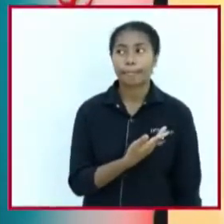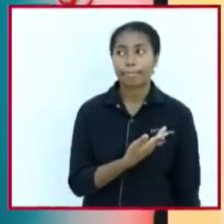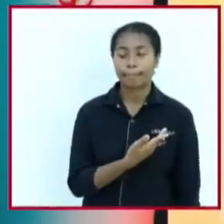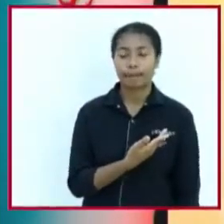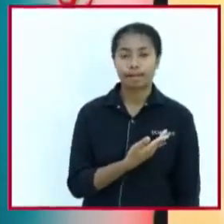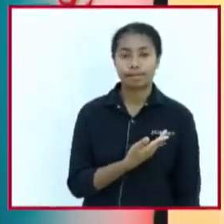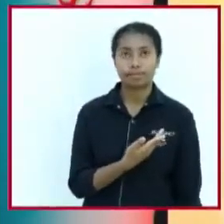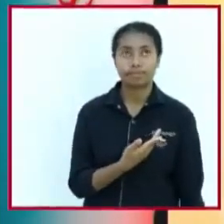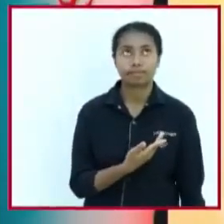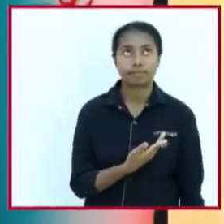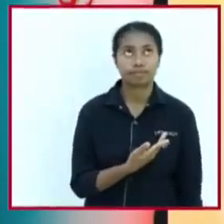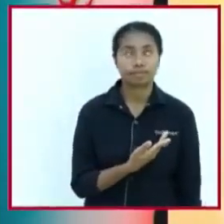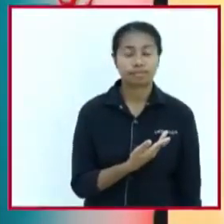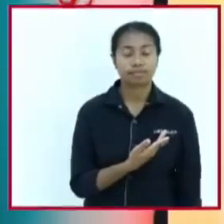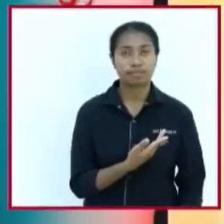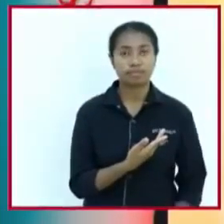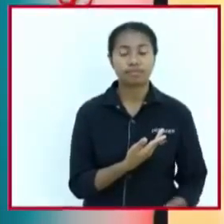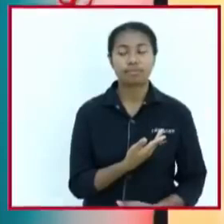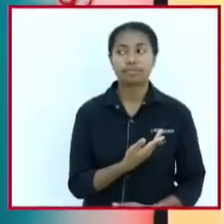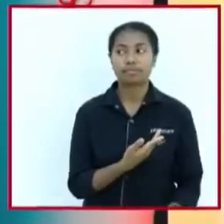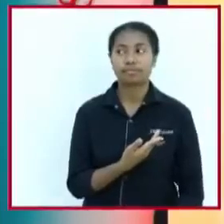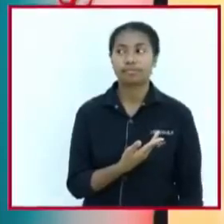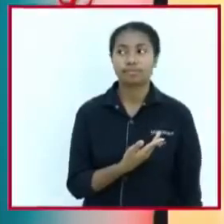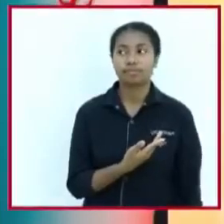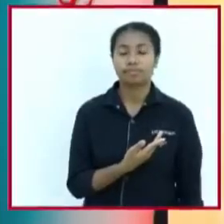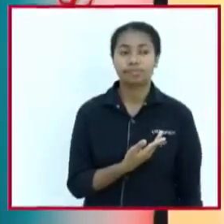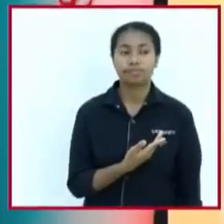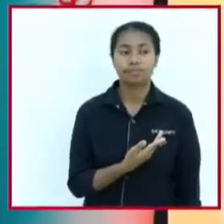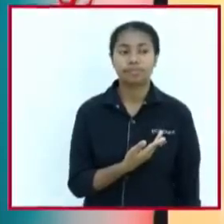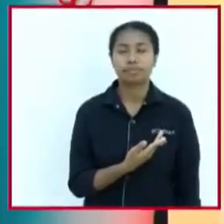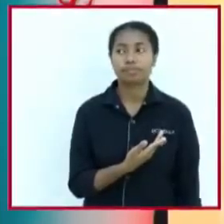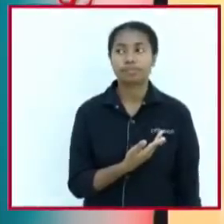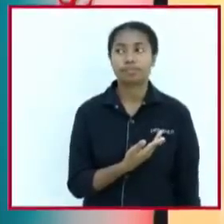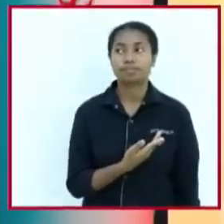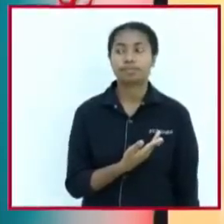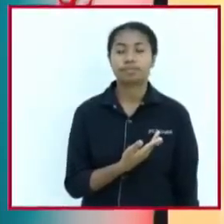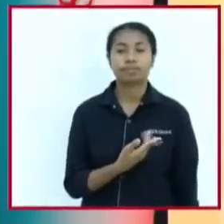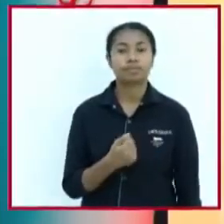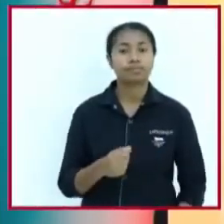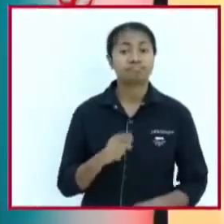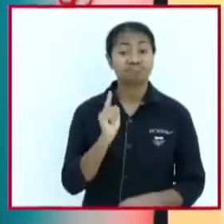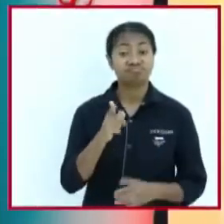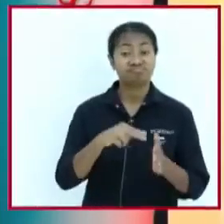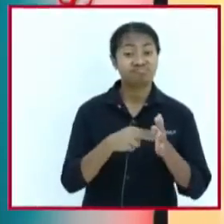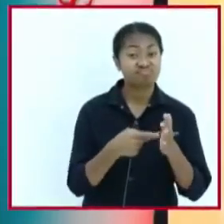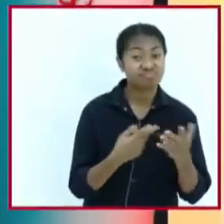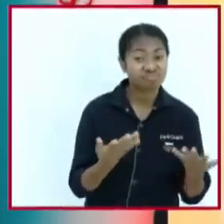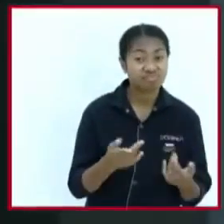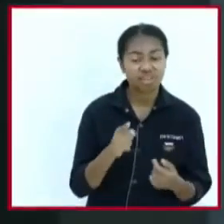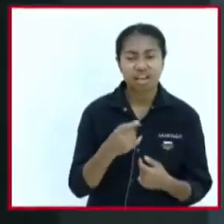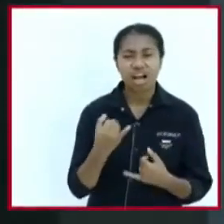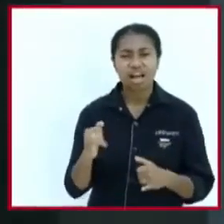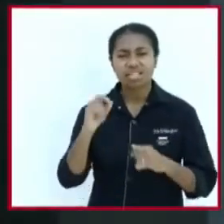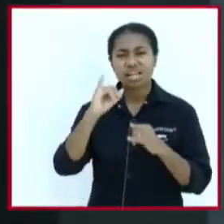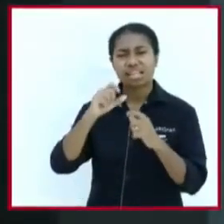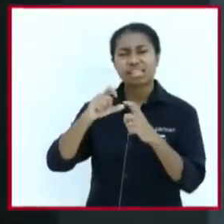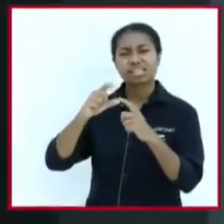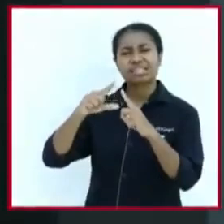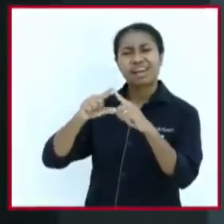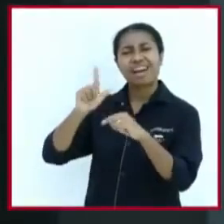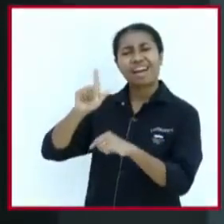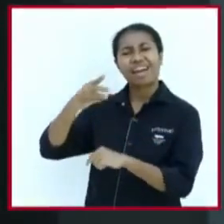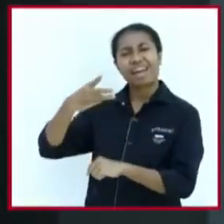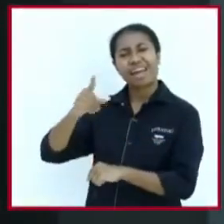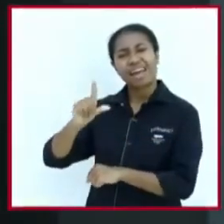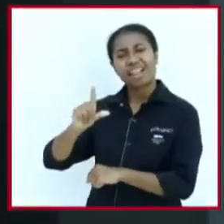kepada segala bangsa dan hukum-hukumnya tidak mereka kenal Haleluya jadi hanya Israel maka